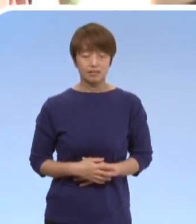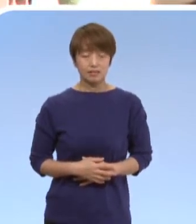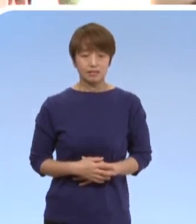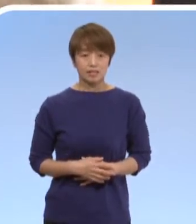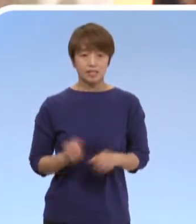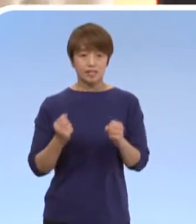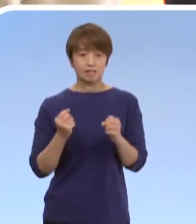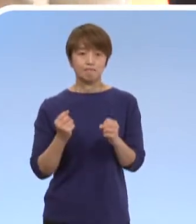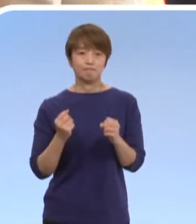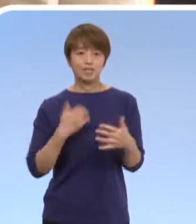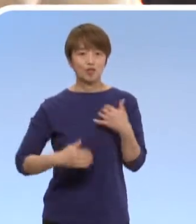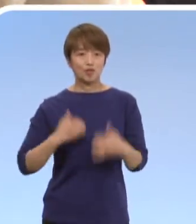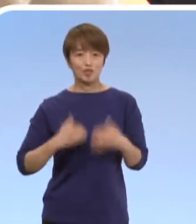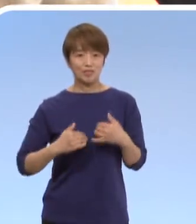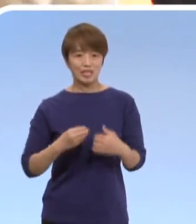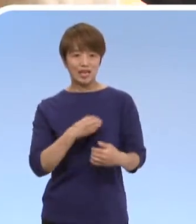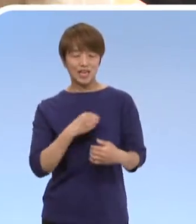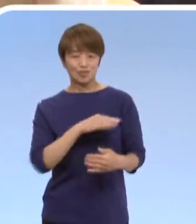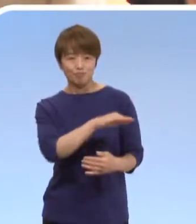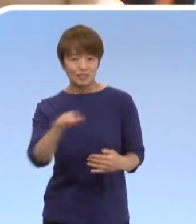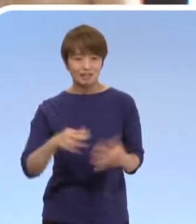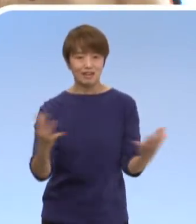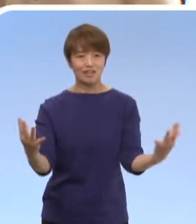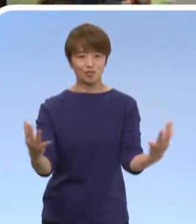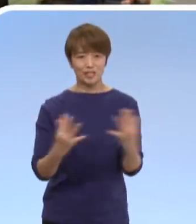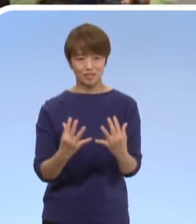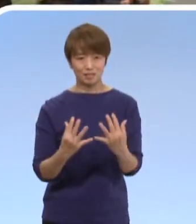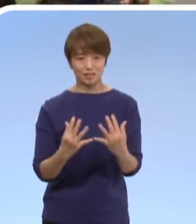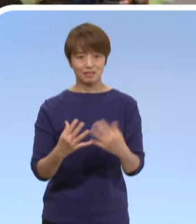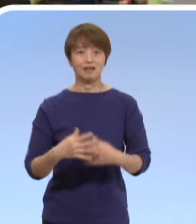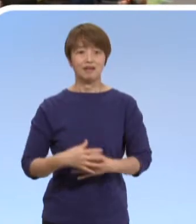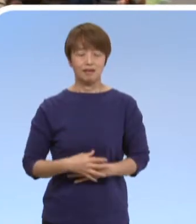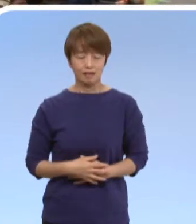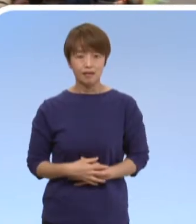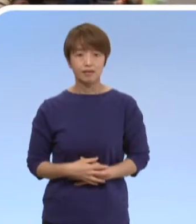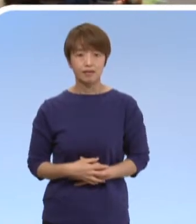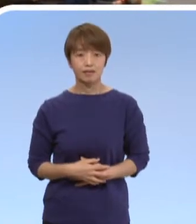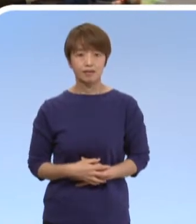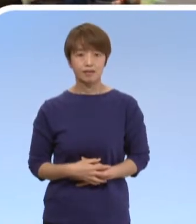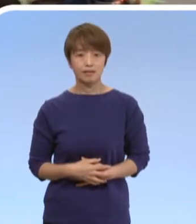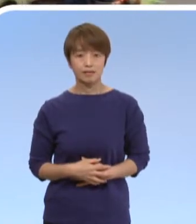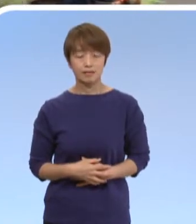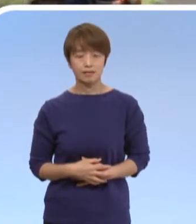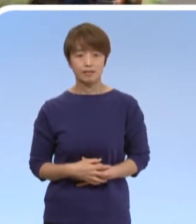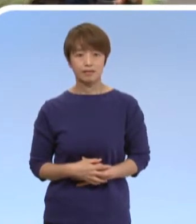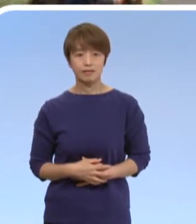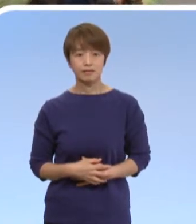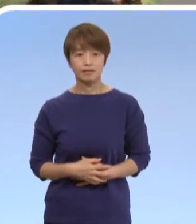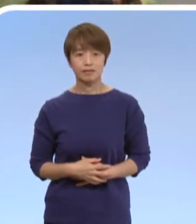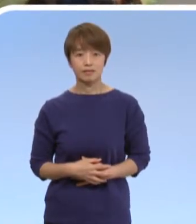。ミュージカルを楽しみにしていた会員の親子たちが集まってきました。